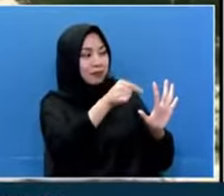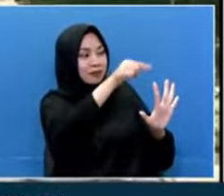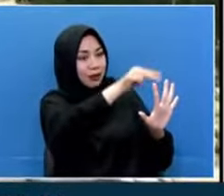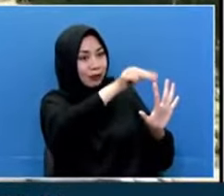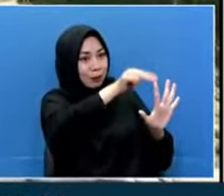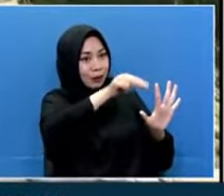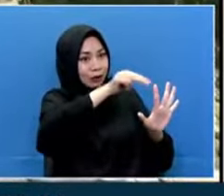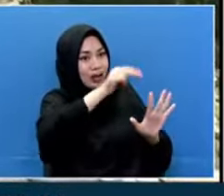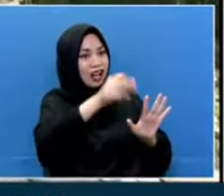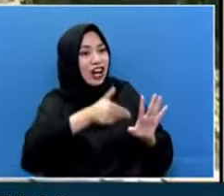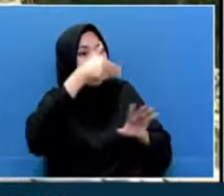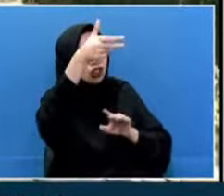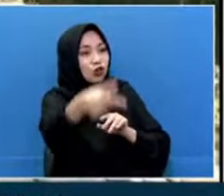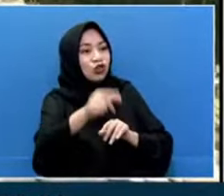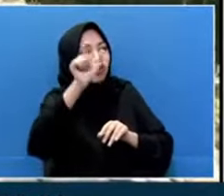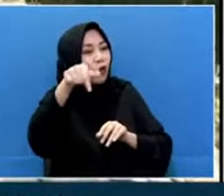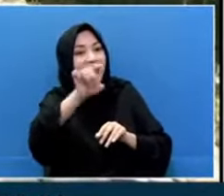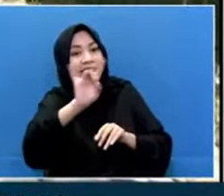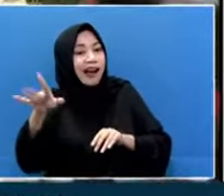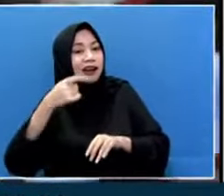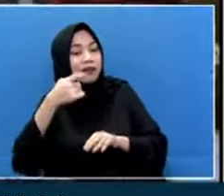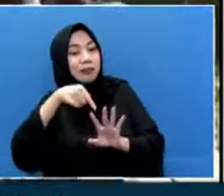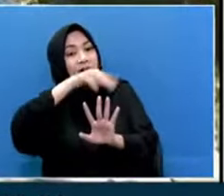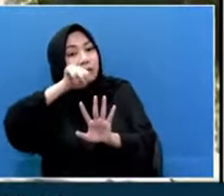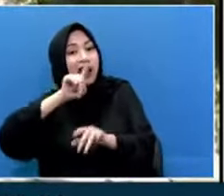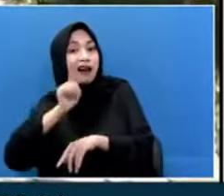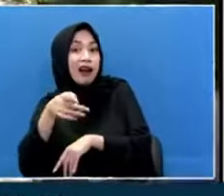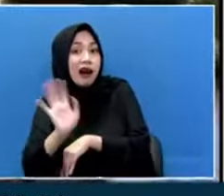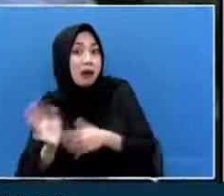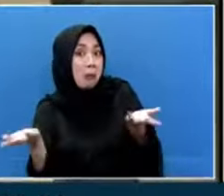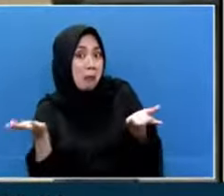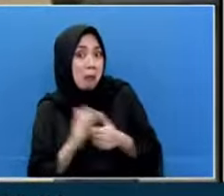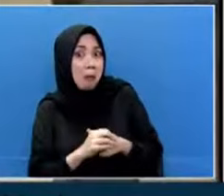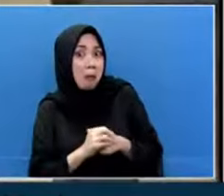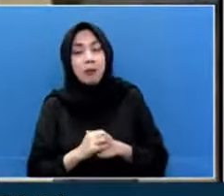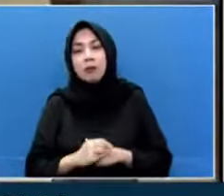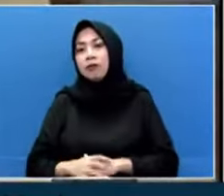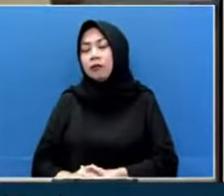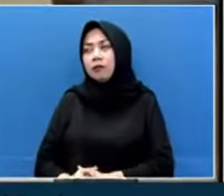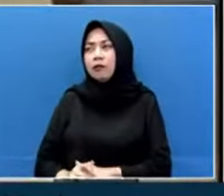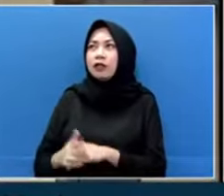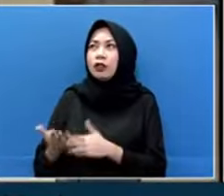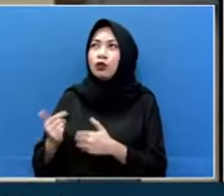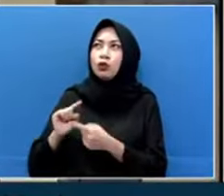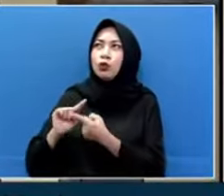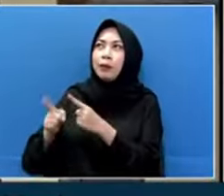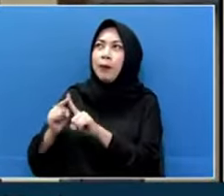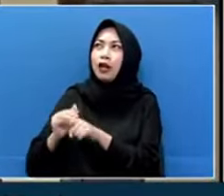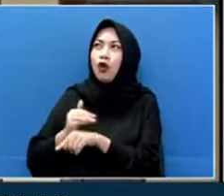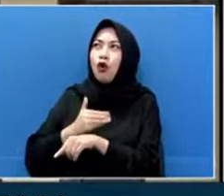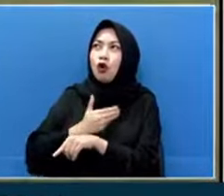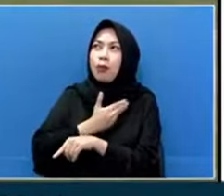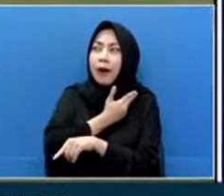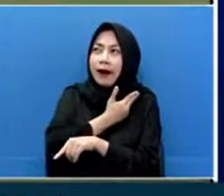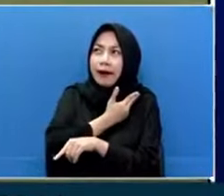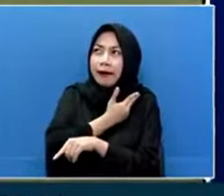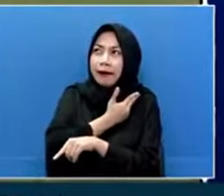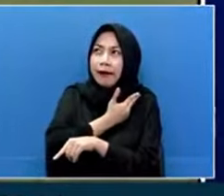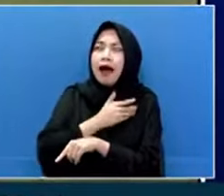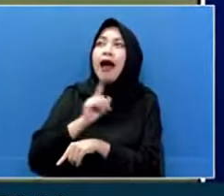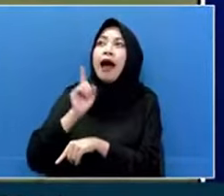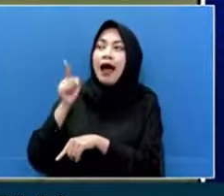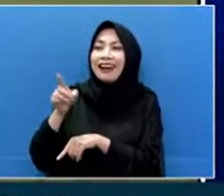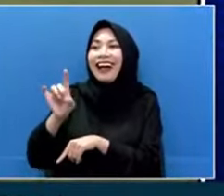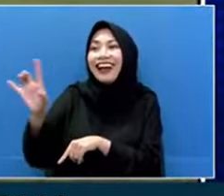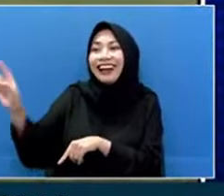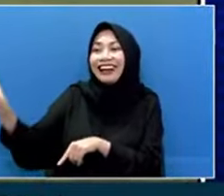pihak lain begitu dari selain teman-teman korban dari teman korban sendiri masih ada yang kami periksa